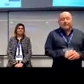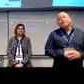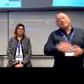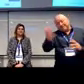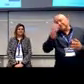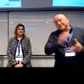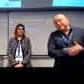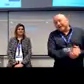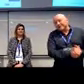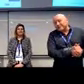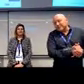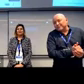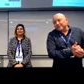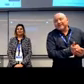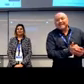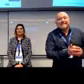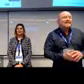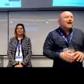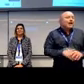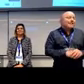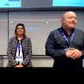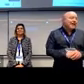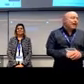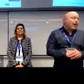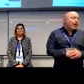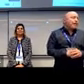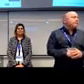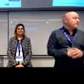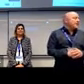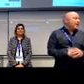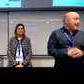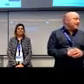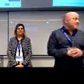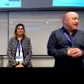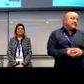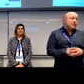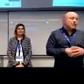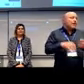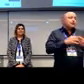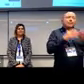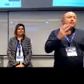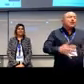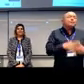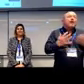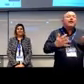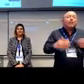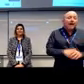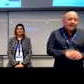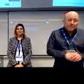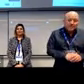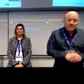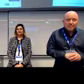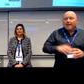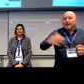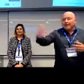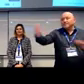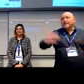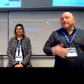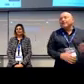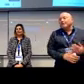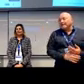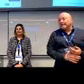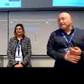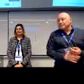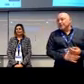et nos amis aussi du Collège de Bois-de-Boulogne qui, sans leur appui et leur participation, ce projet-là pourrait pas être possible.